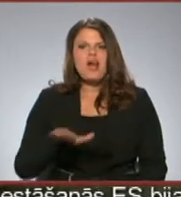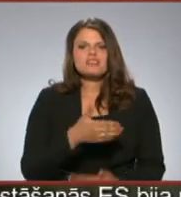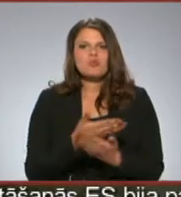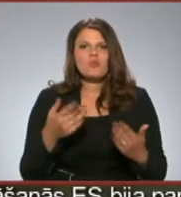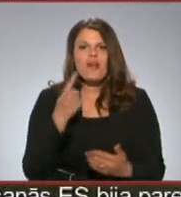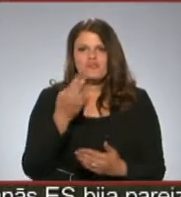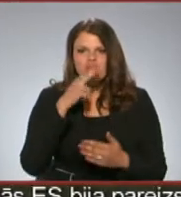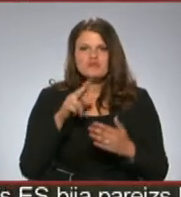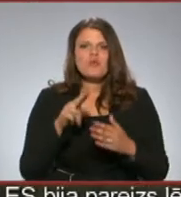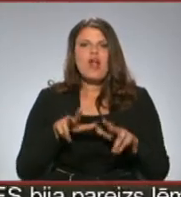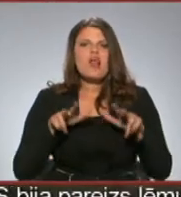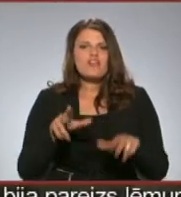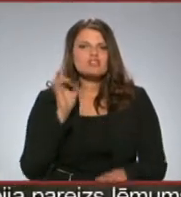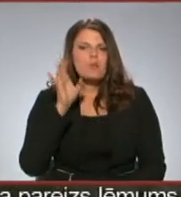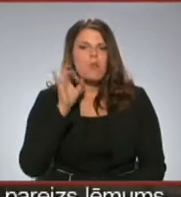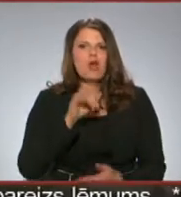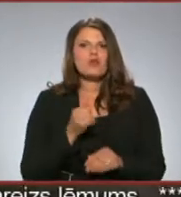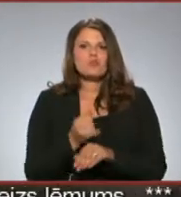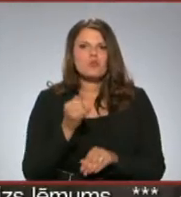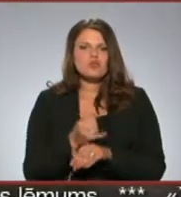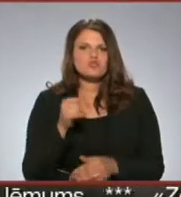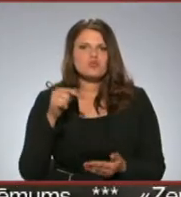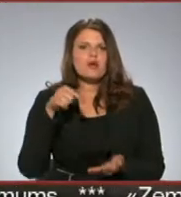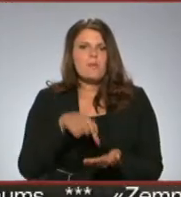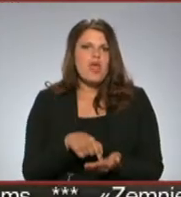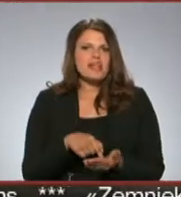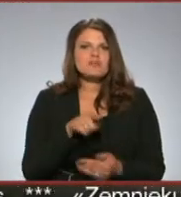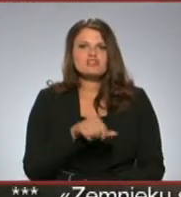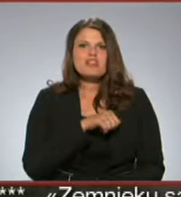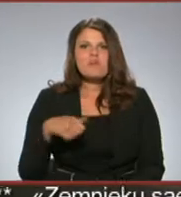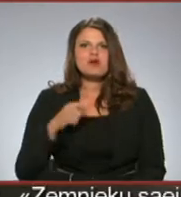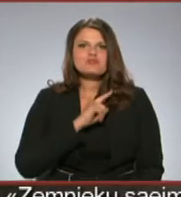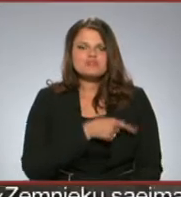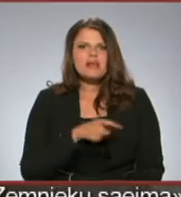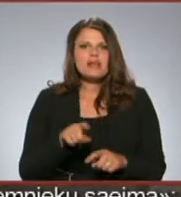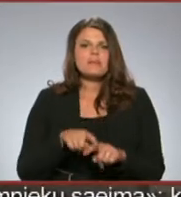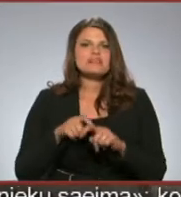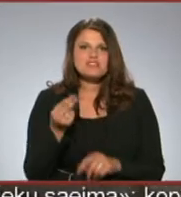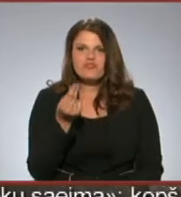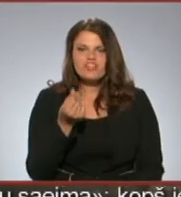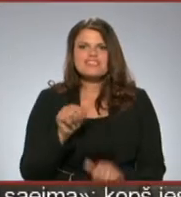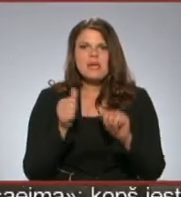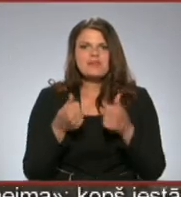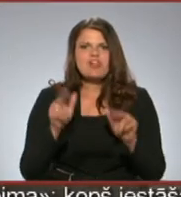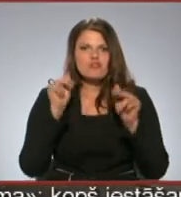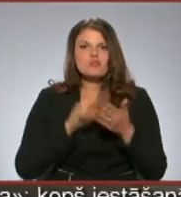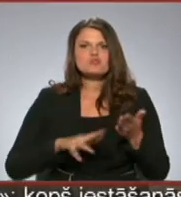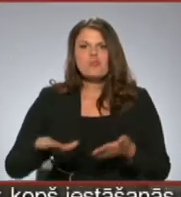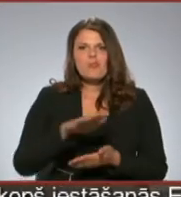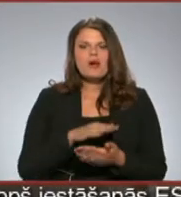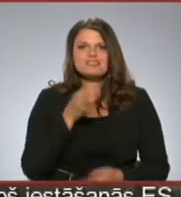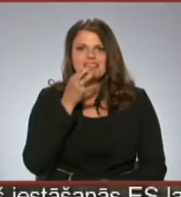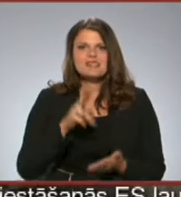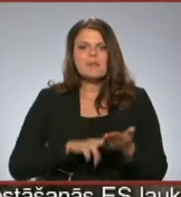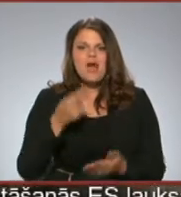ir viens no Lielvārdes noda populārākajiem turistu galamērķiem. Šeit pašu spēkiem un ar piesaistīto finansēm izveidots Trušu parks, un kā saka